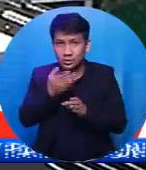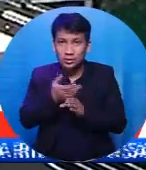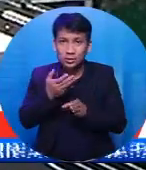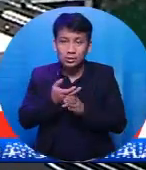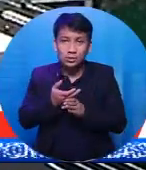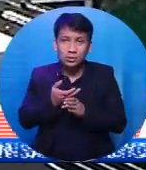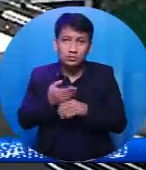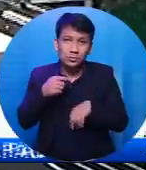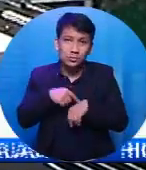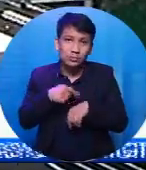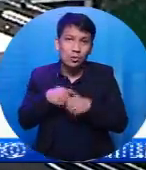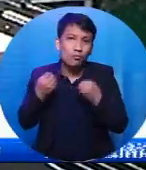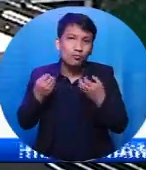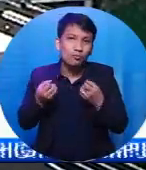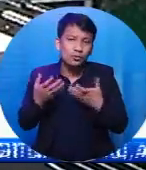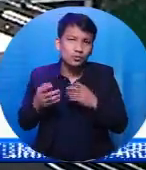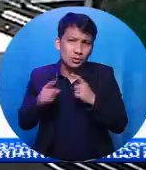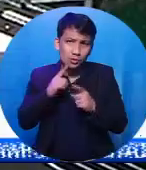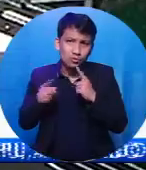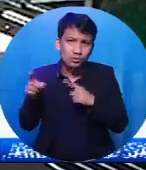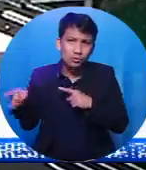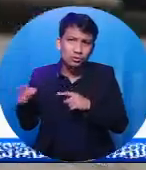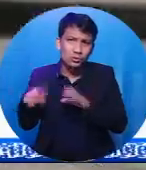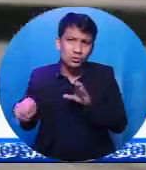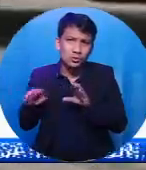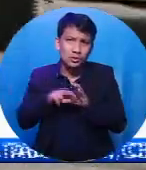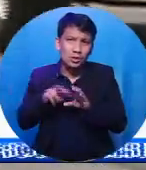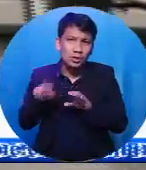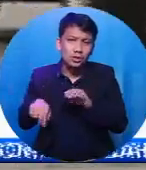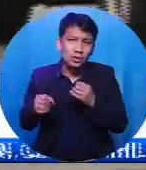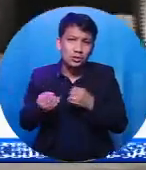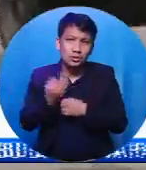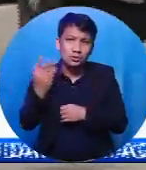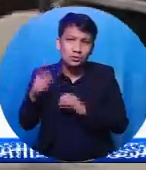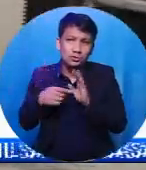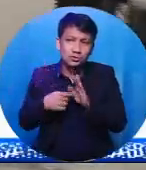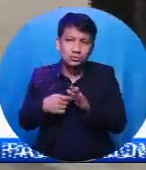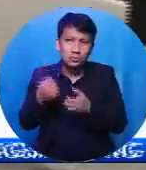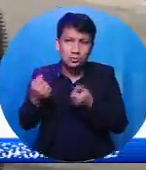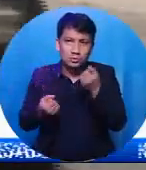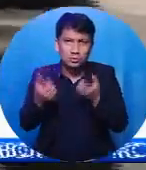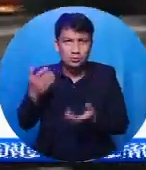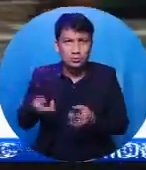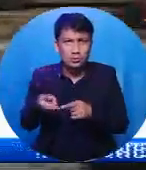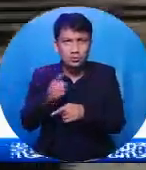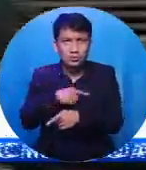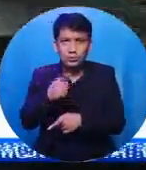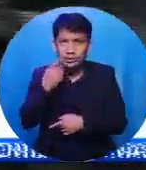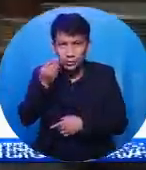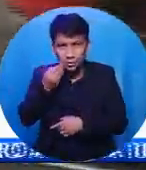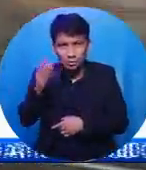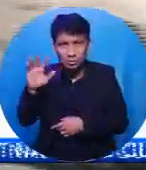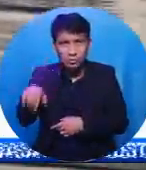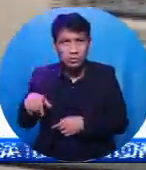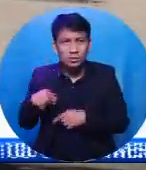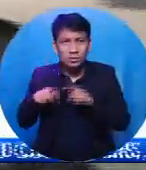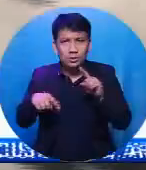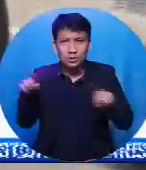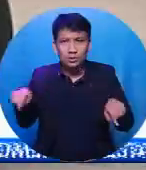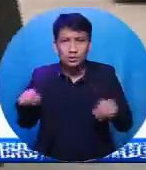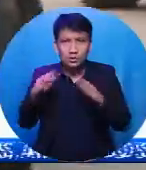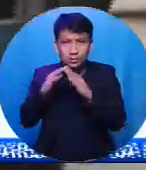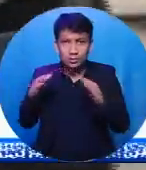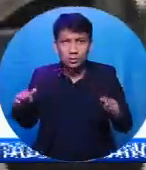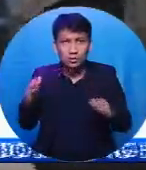rush hour. Kaya yung ilan sa ating mga nakausap na mga pasahero or I mean mga driver ay napilitan ng umuwi sa kanilang mga tahanan